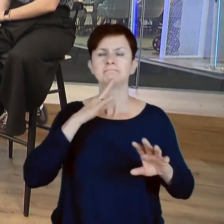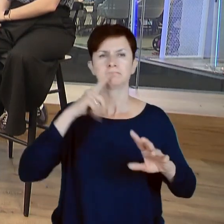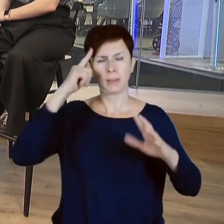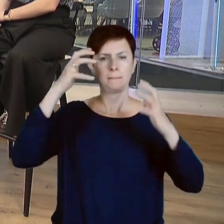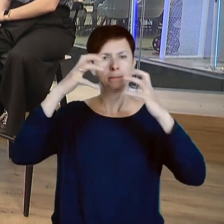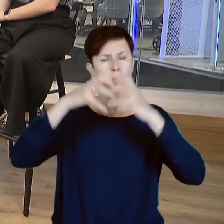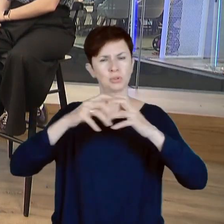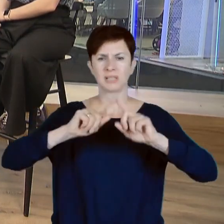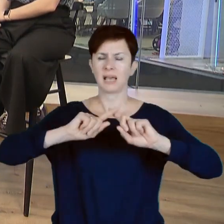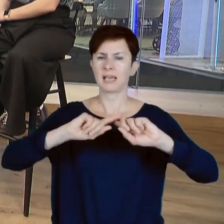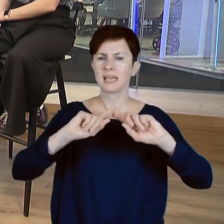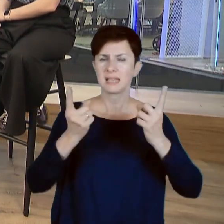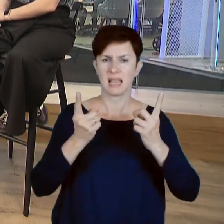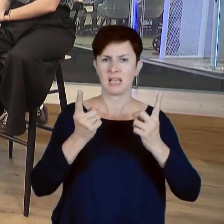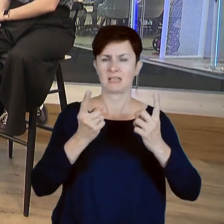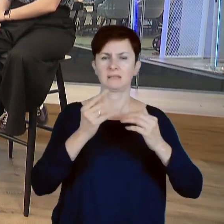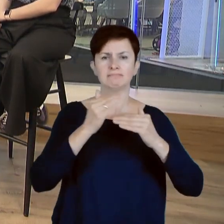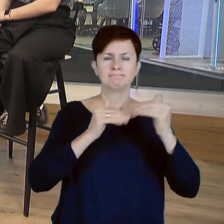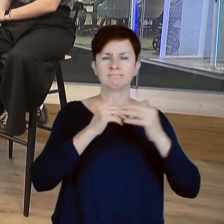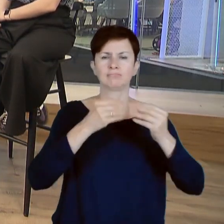tej właśnie adaptacji